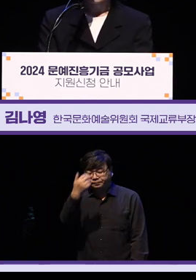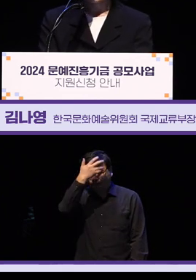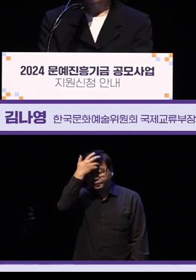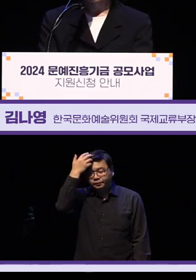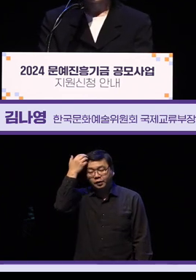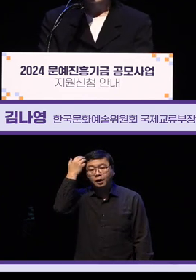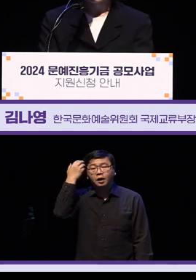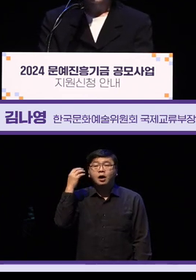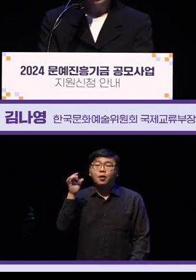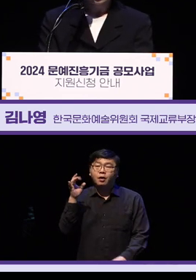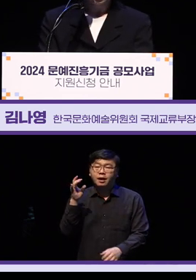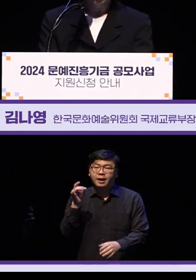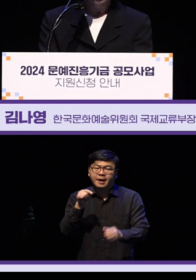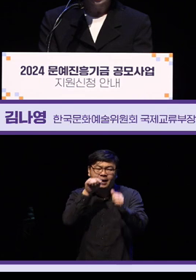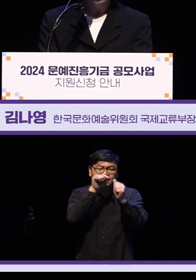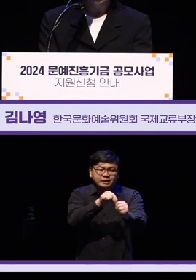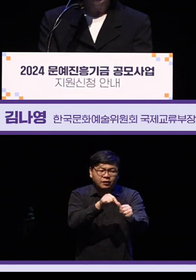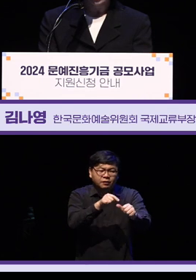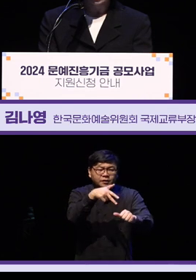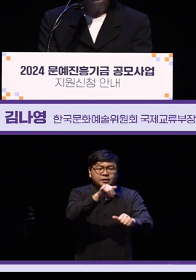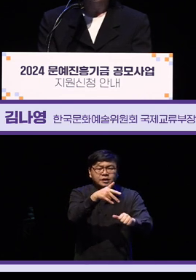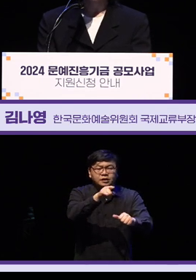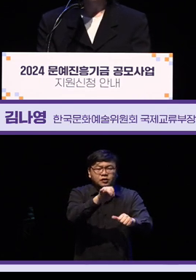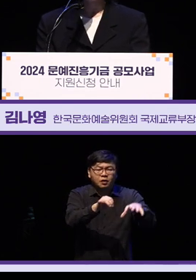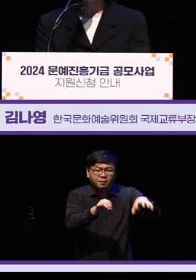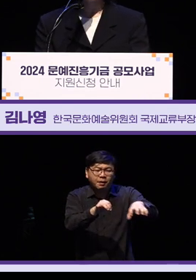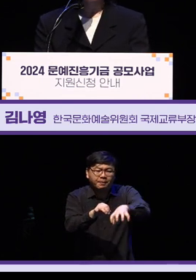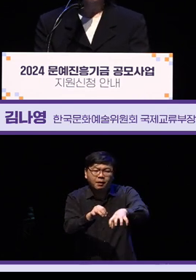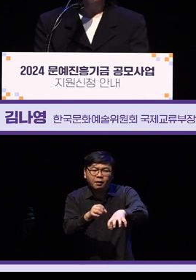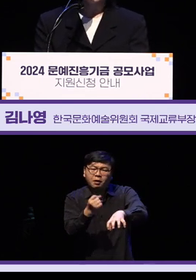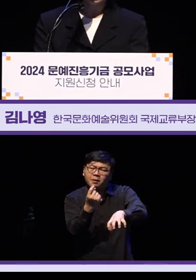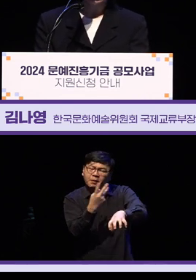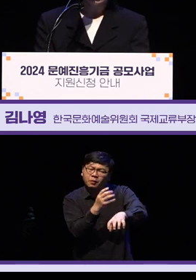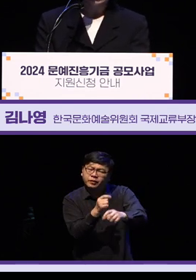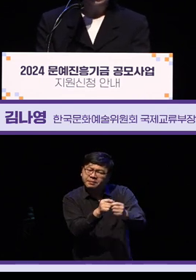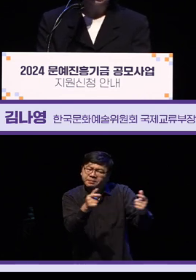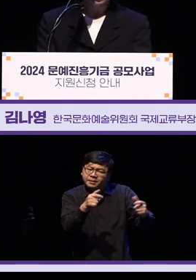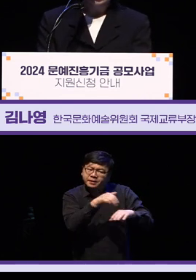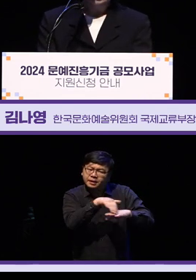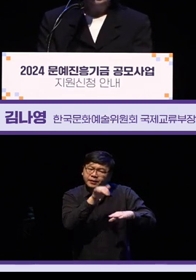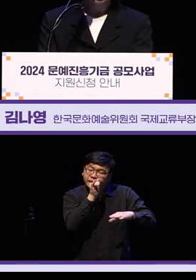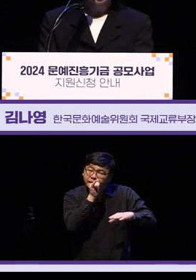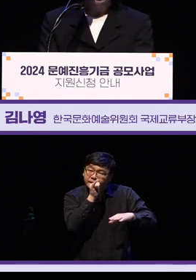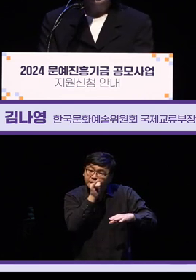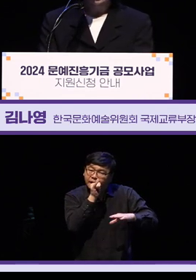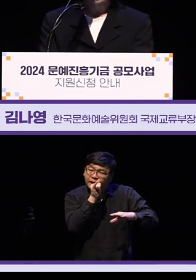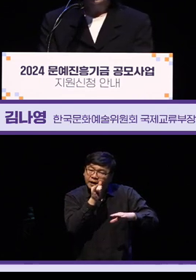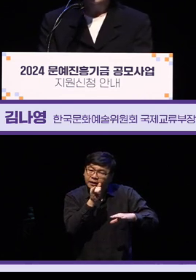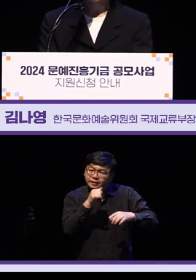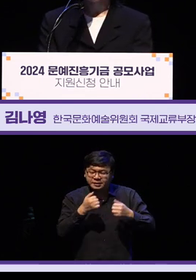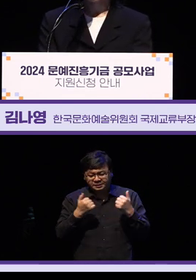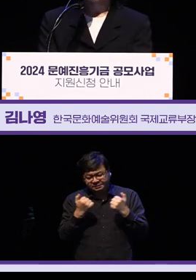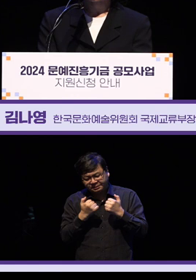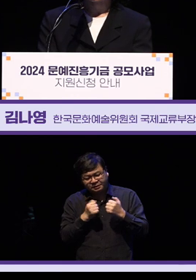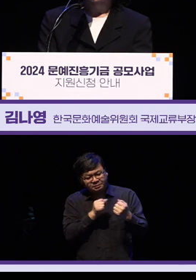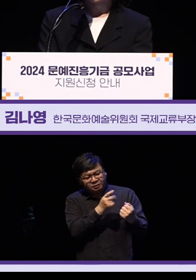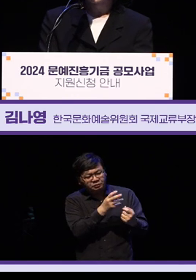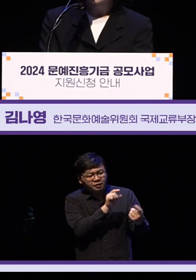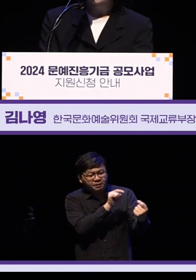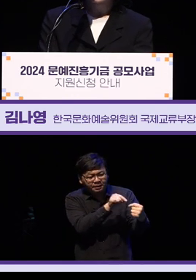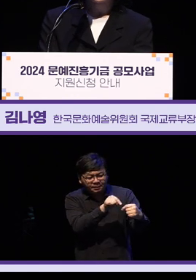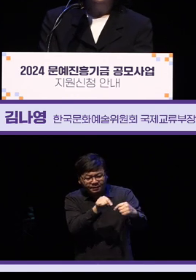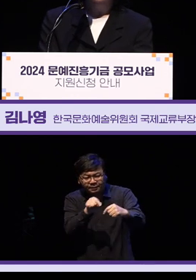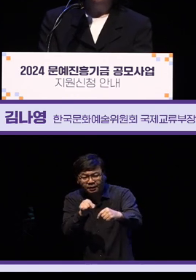당초에는 저희가 지정형 사업을 이제 몇 군데 더 추가해서 공모를 진행을 할 계획이었는데요 지금 논의 중인 기관들과